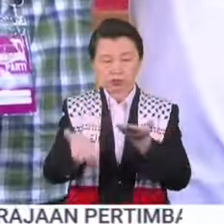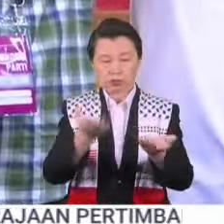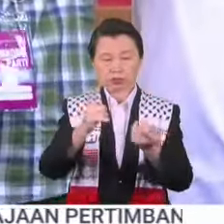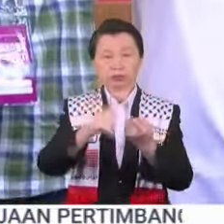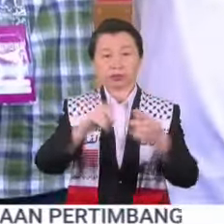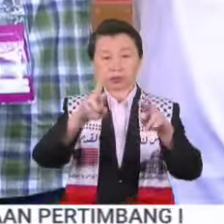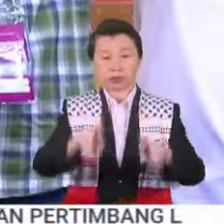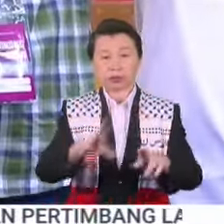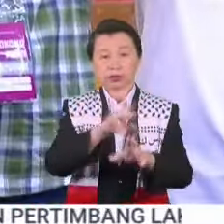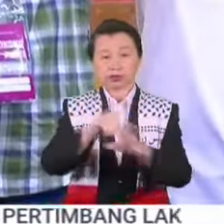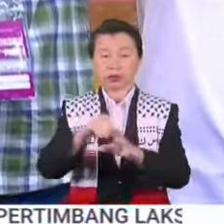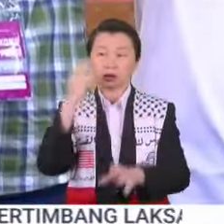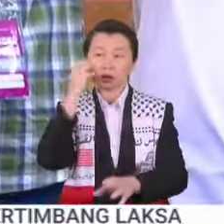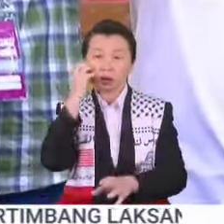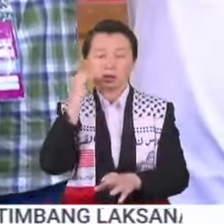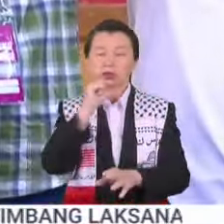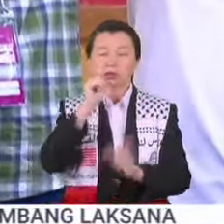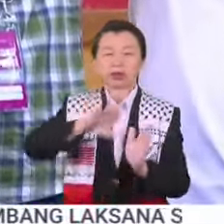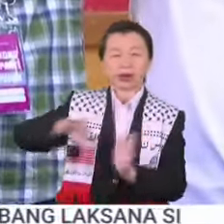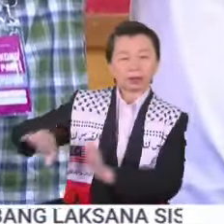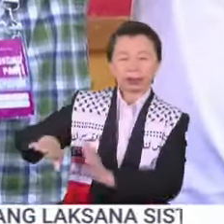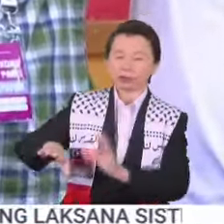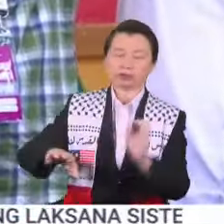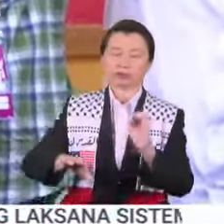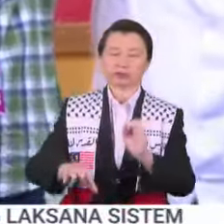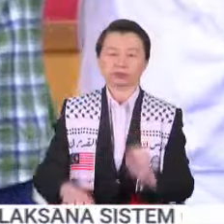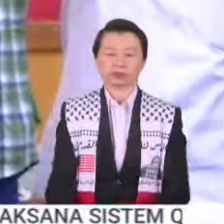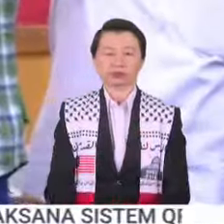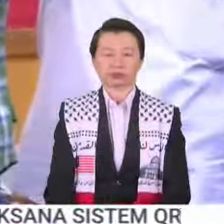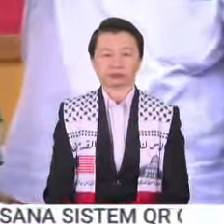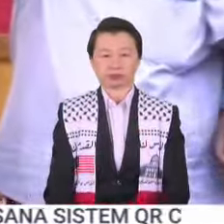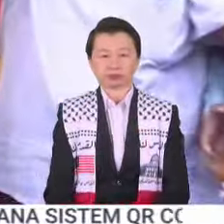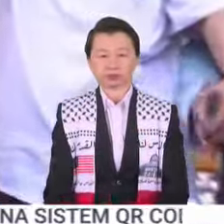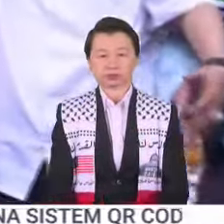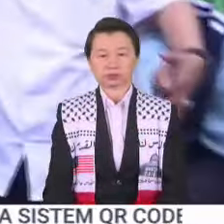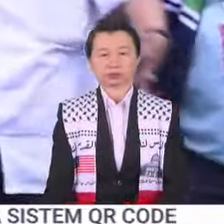rakyat termasuk di Kemaman tidak diabaikan.